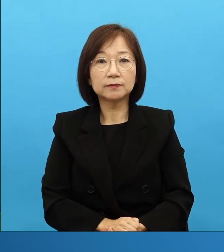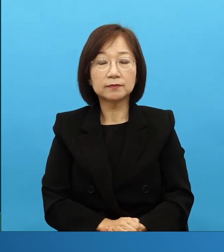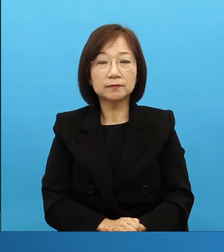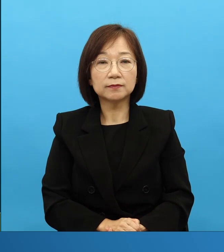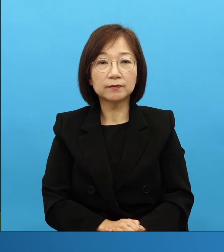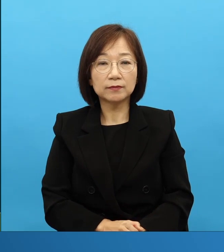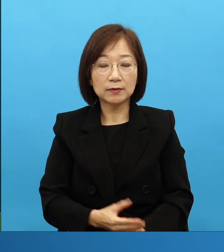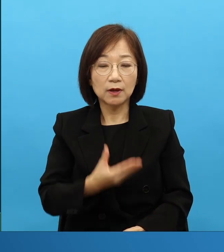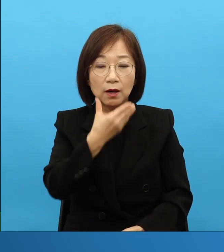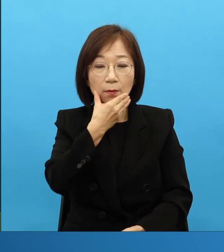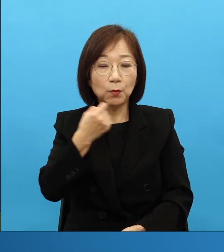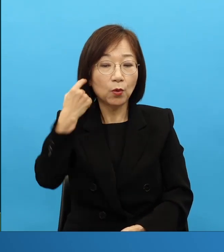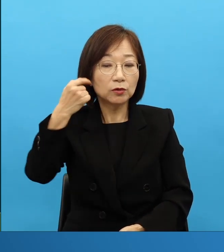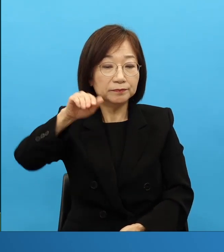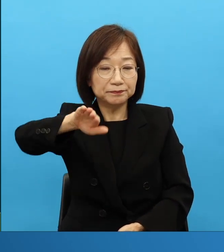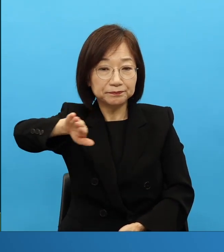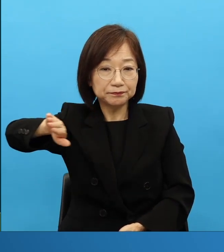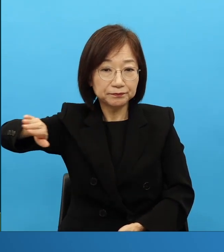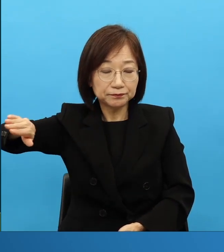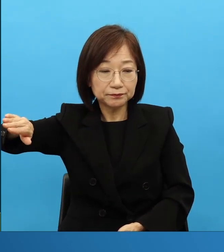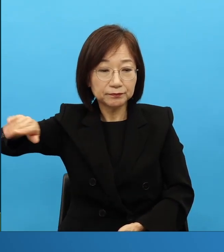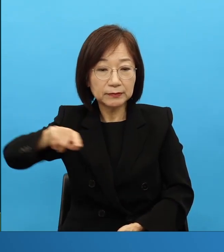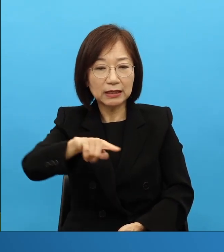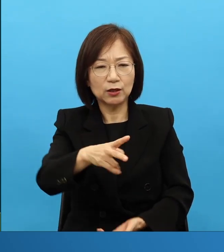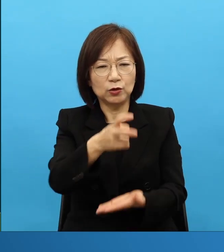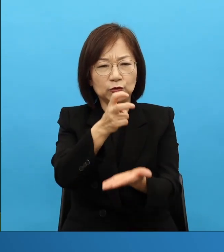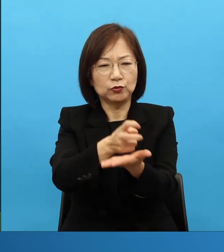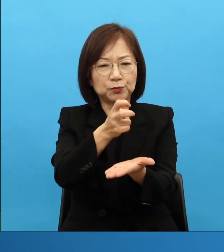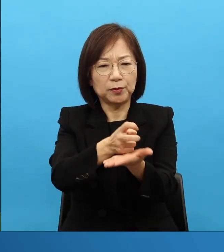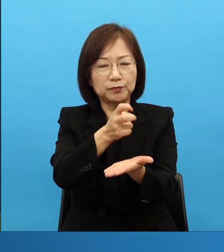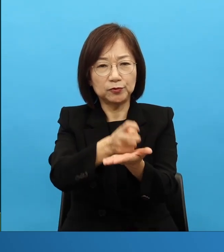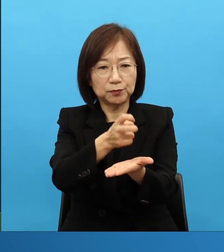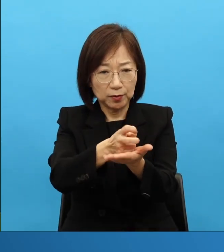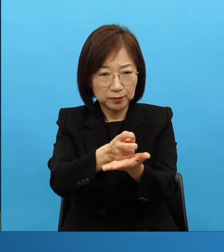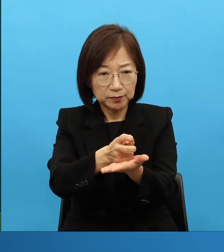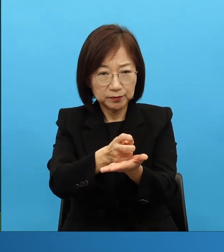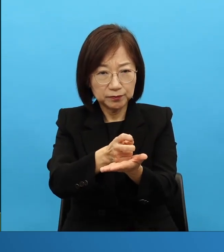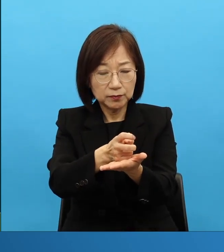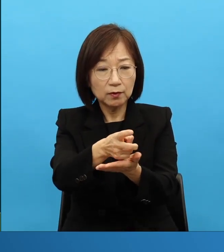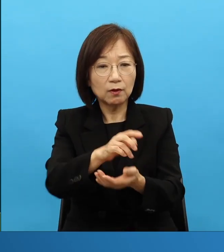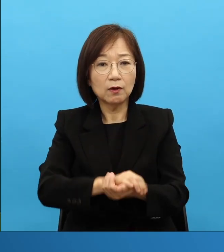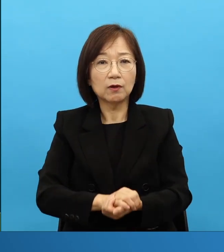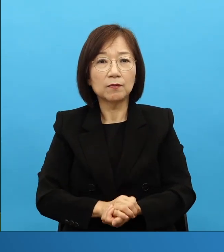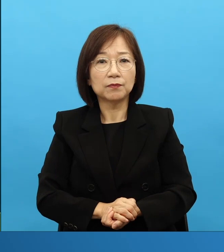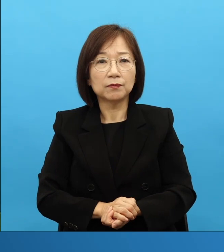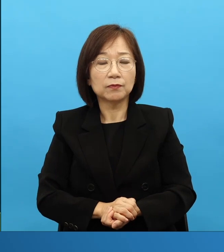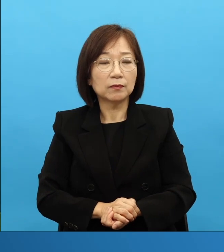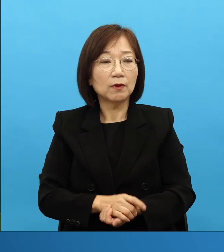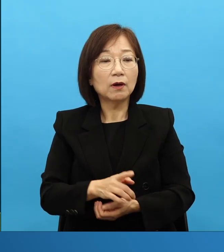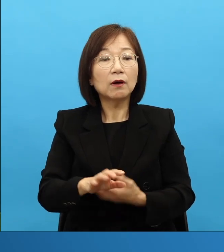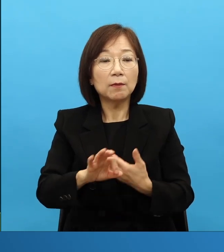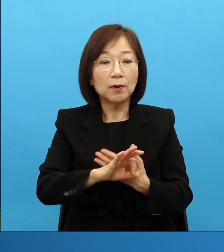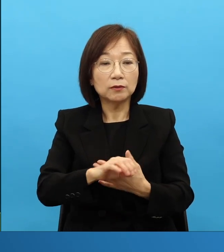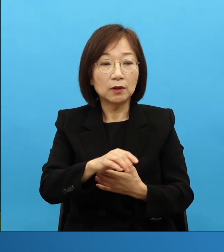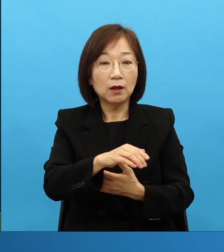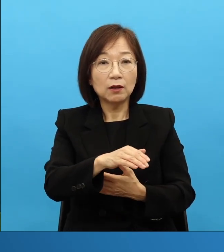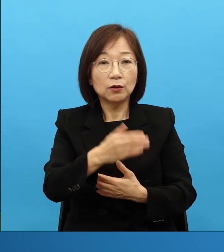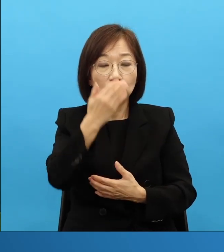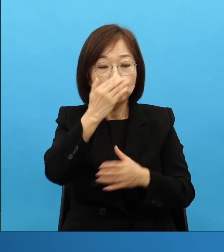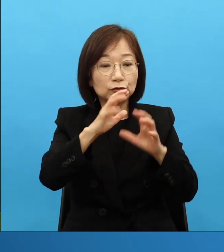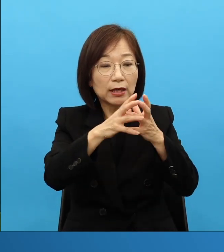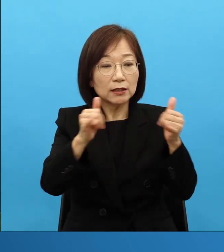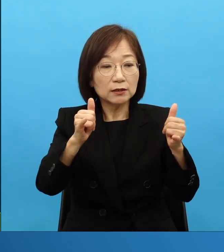누리고 없고 그러면 율법 얘기를 계속했는데 왜 속국되고 왜 포로됐냐? So you don't even 나은 게 talk 뭐냐?